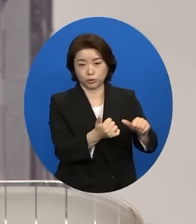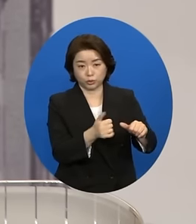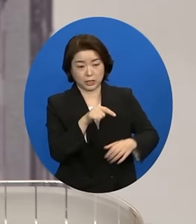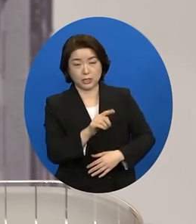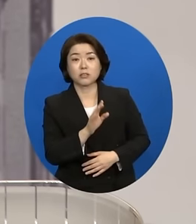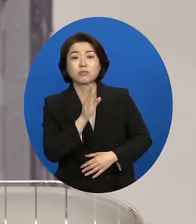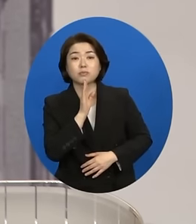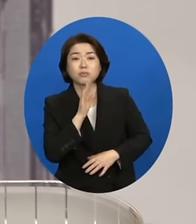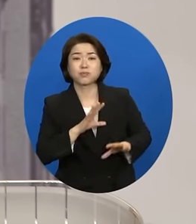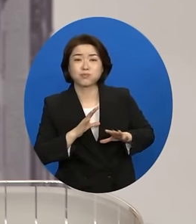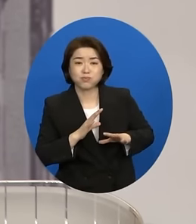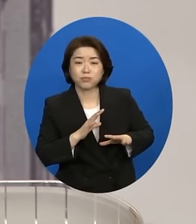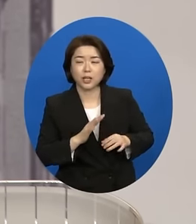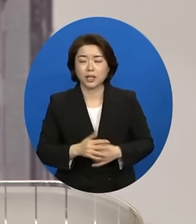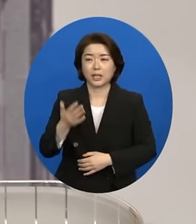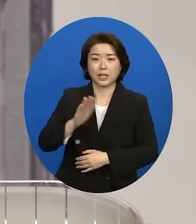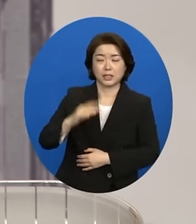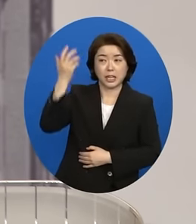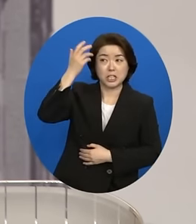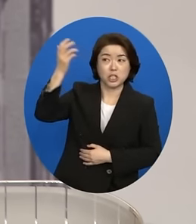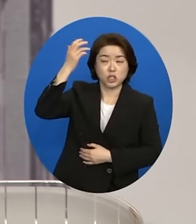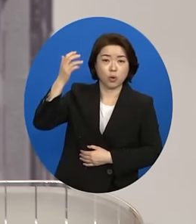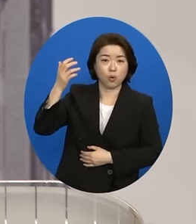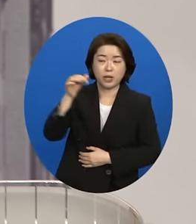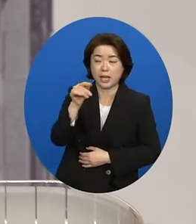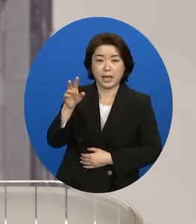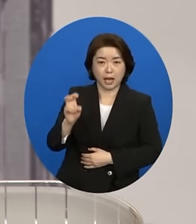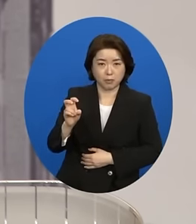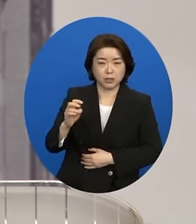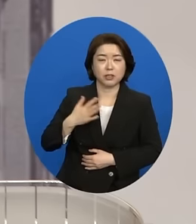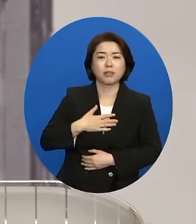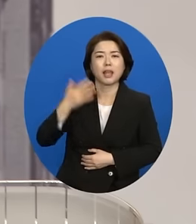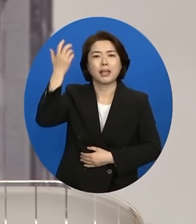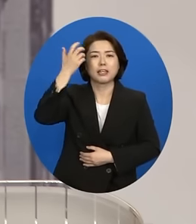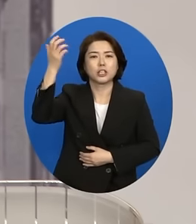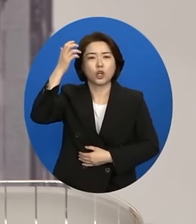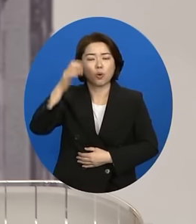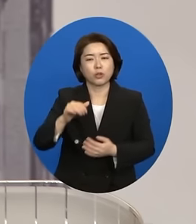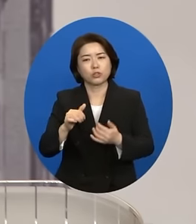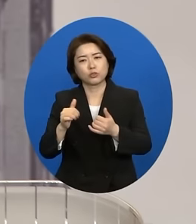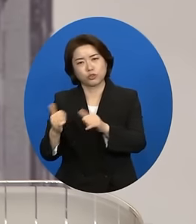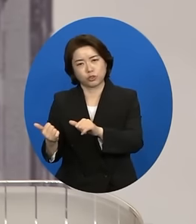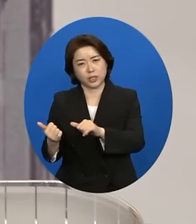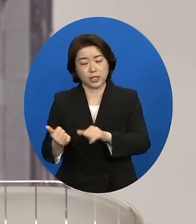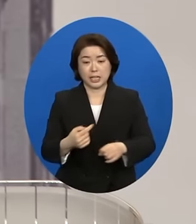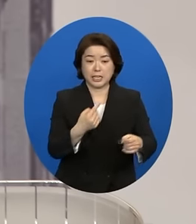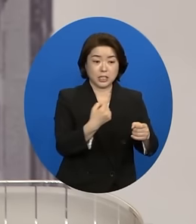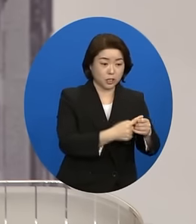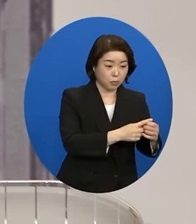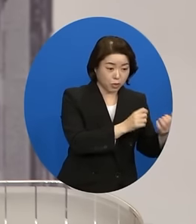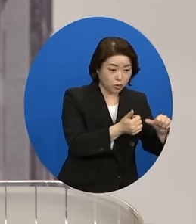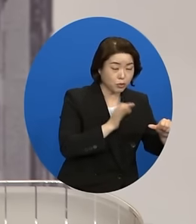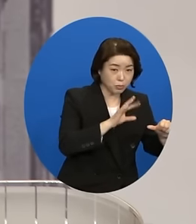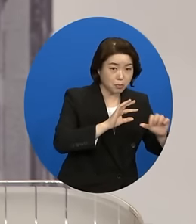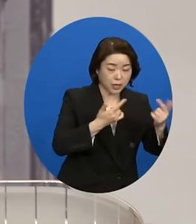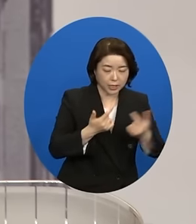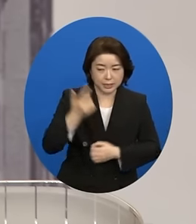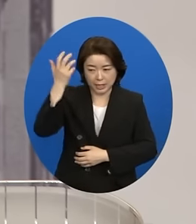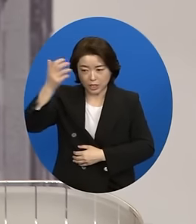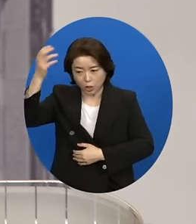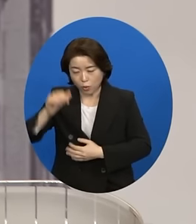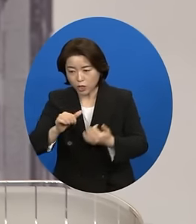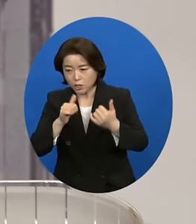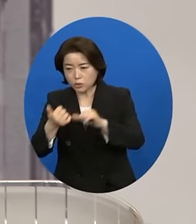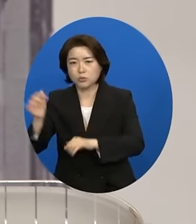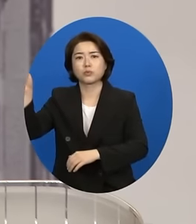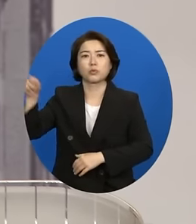일이지만 영혼의 암은 우리 영혼을 죽이고 첫 번째 사망만이 아니라 둘째 사망, 영혼의 죽음을 가져오게